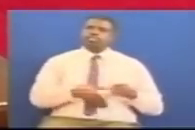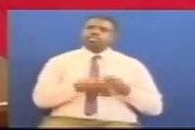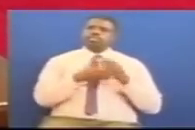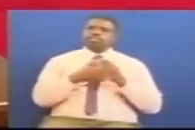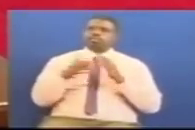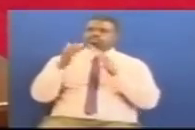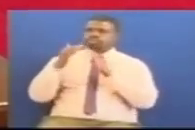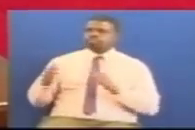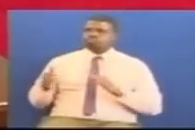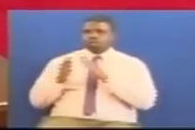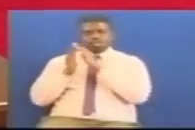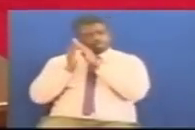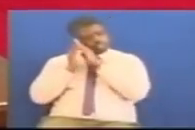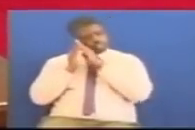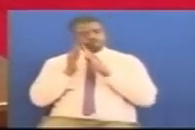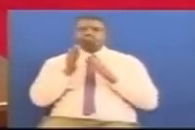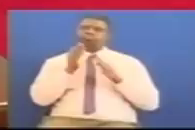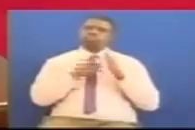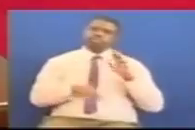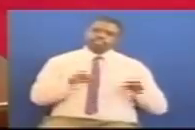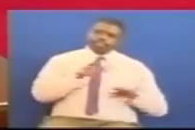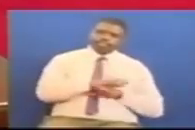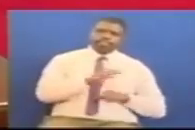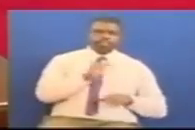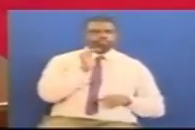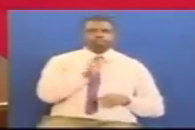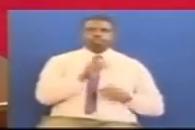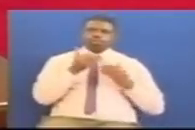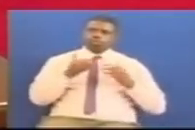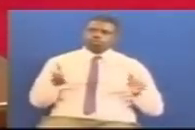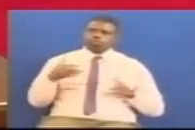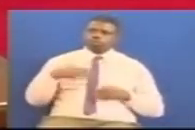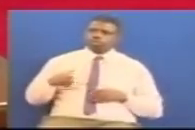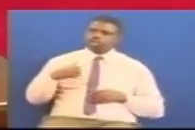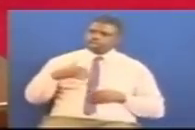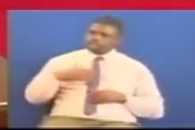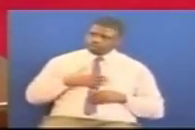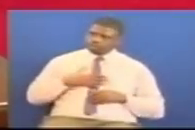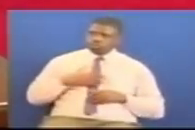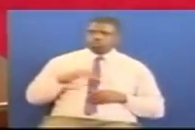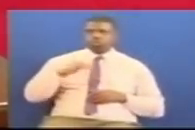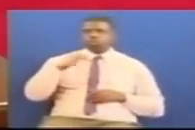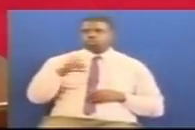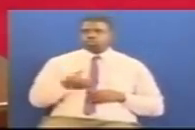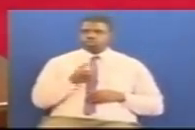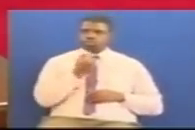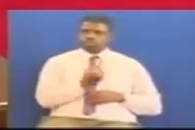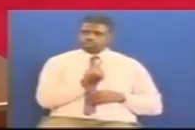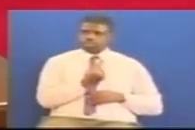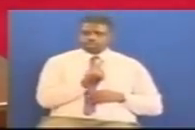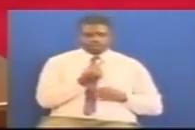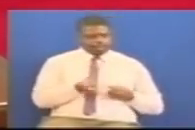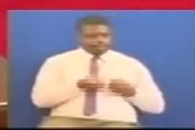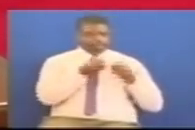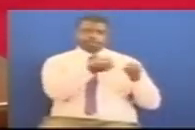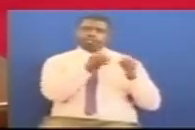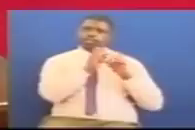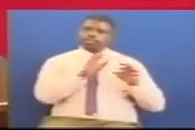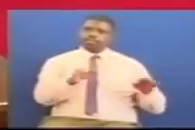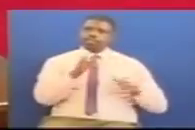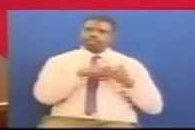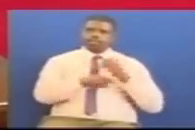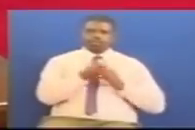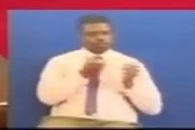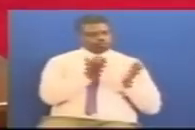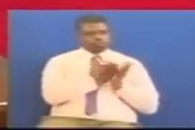mabweni na hostel, Mheshimiwa Mwenyekiti, naomba niwahakikishie Mheshimiwa Mbunge kwamba wizara yangu mwezi wa kwanza ilipeleka katika